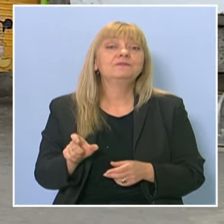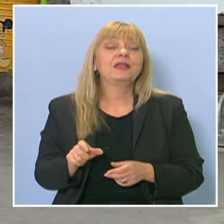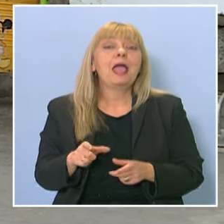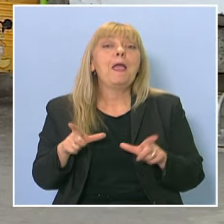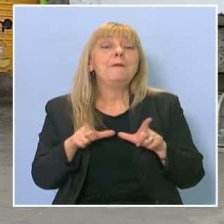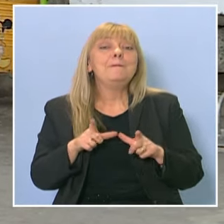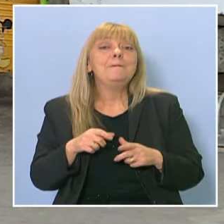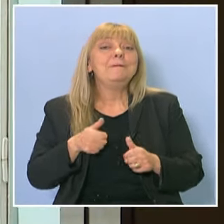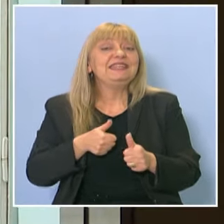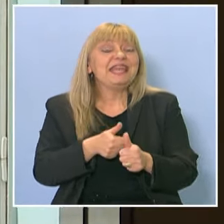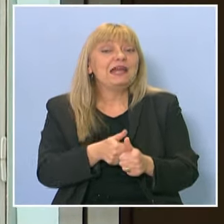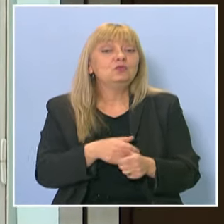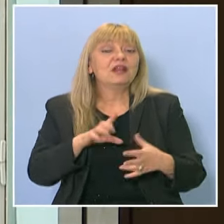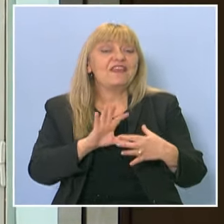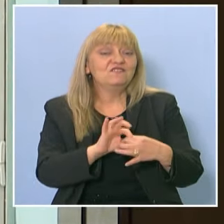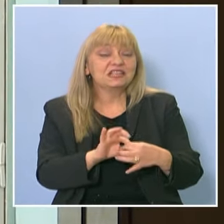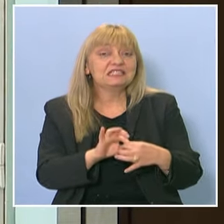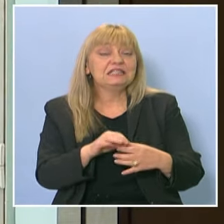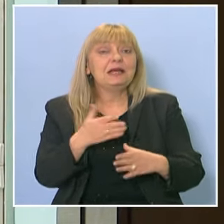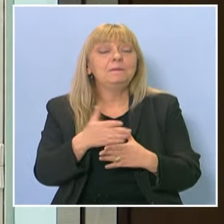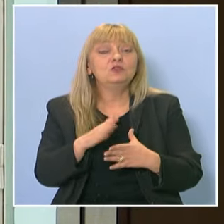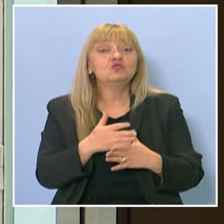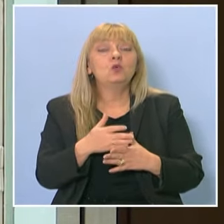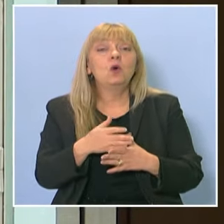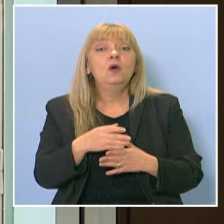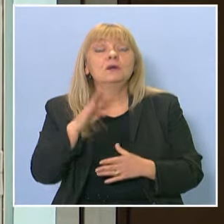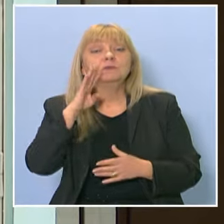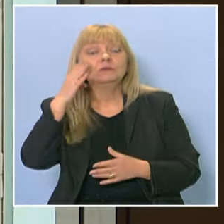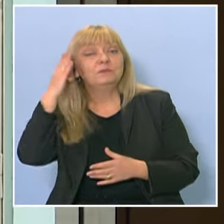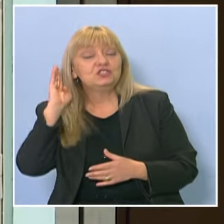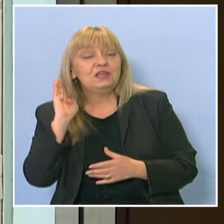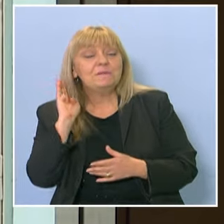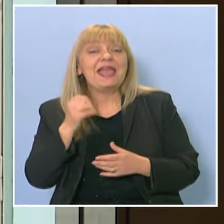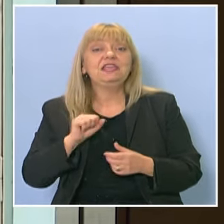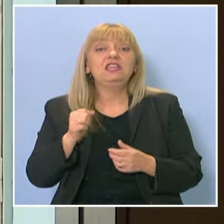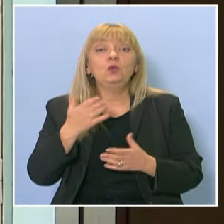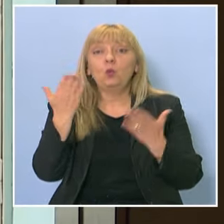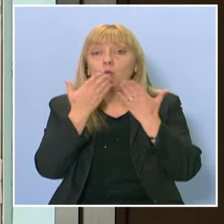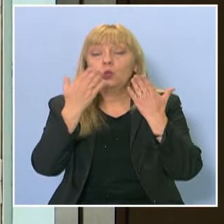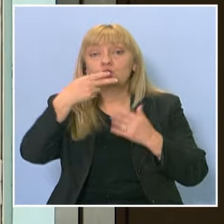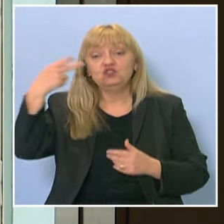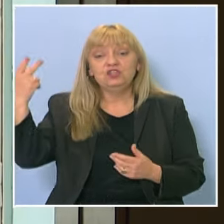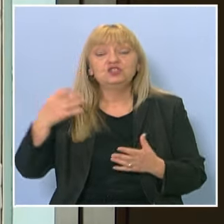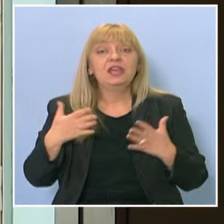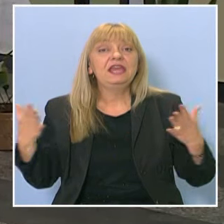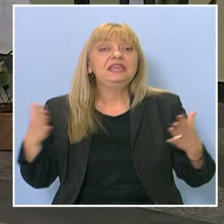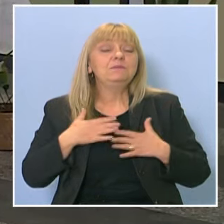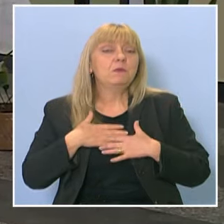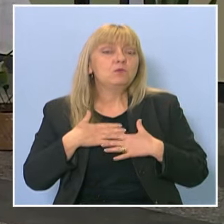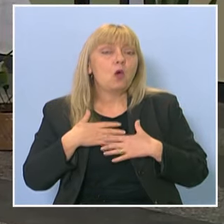Медиатора е връзката между родителите и училище също така, защото има доста казуси,